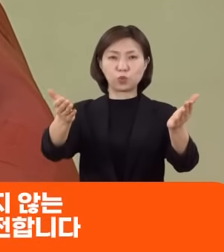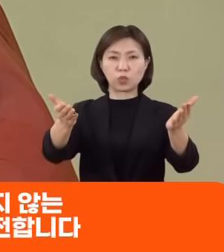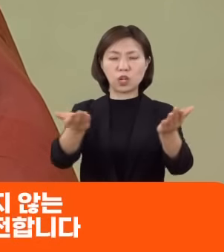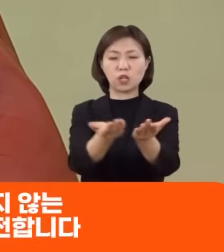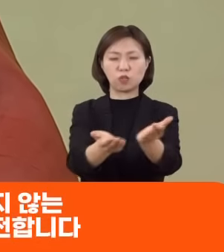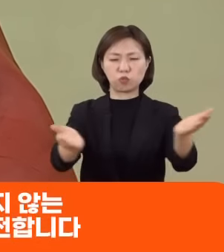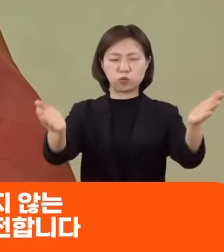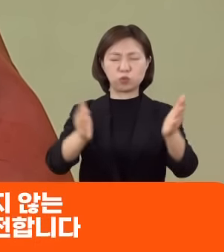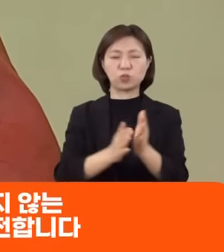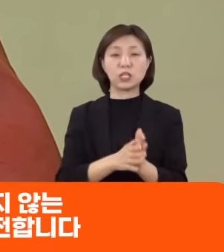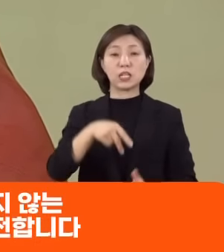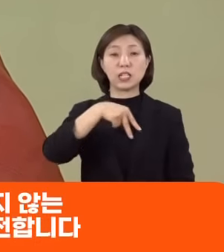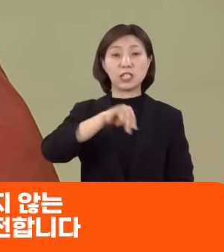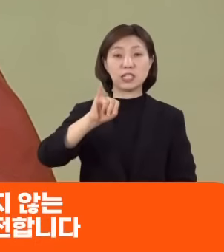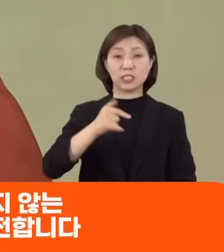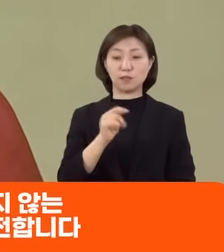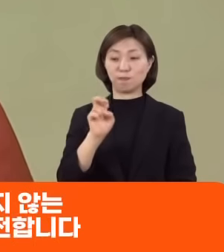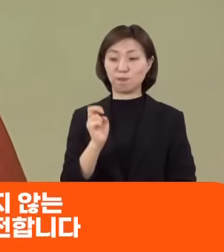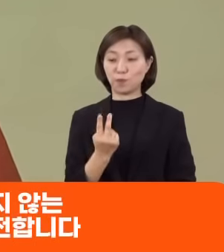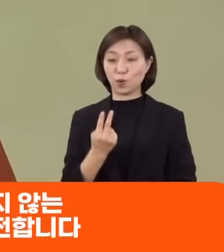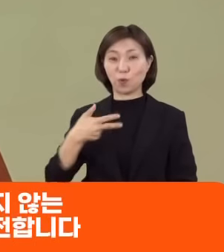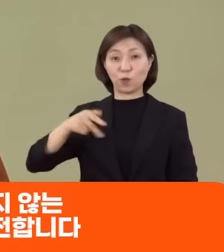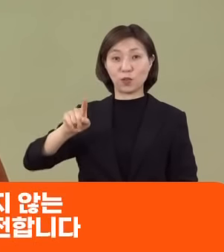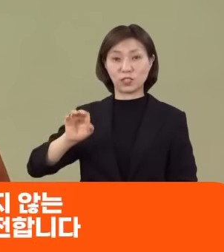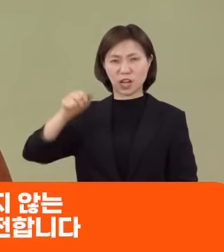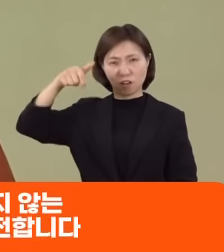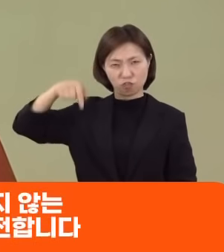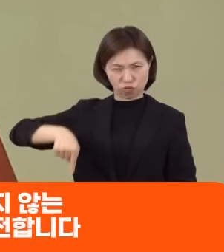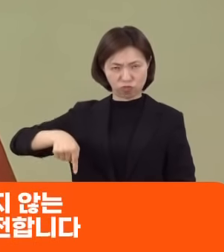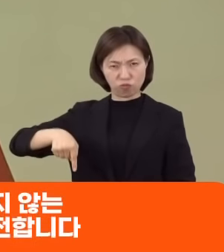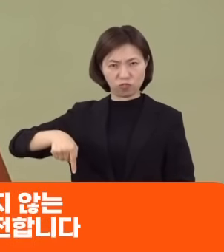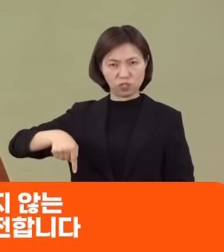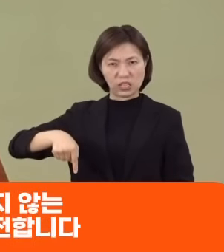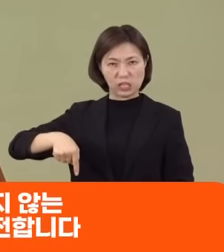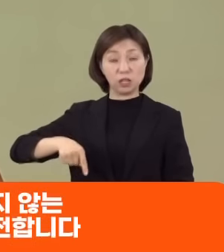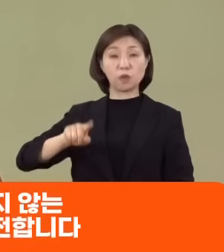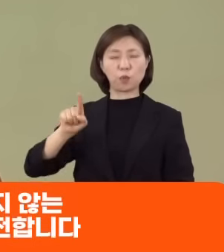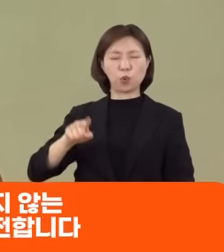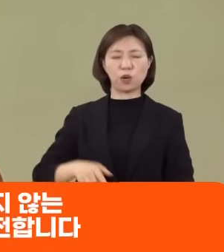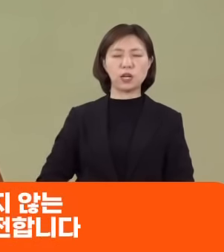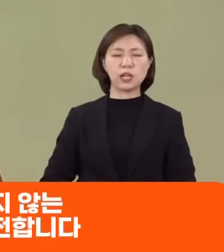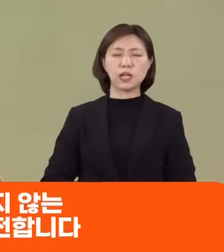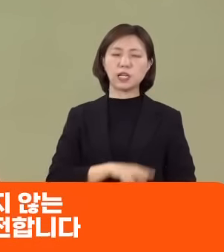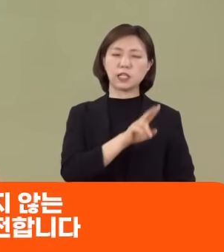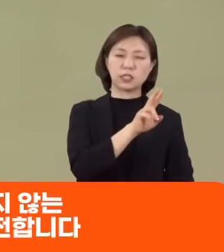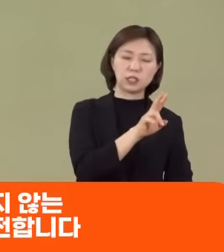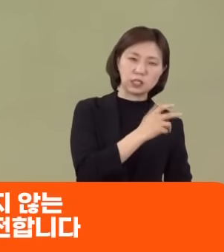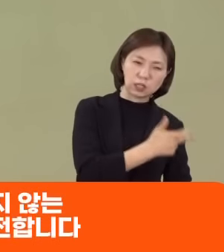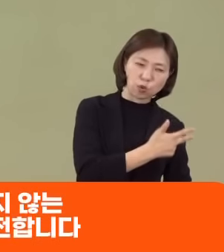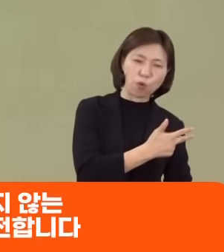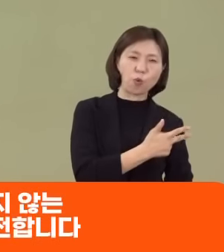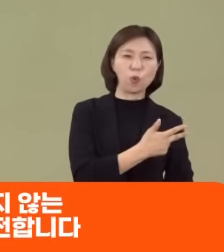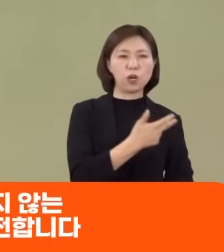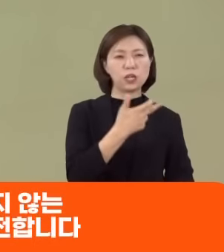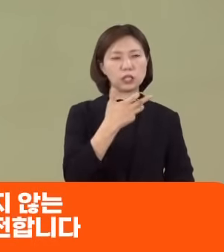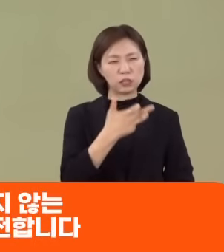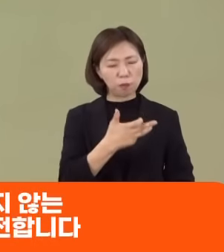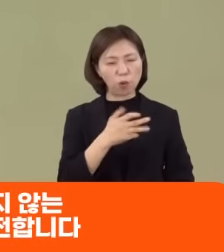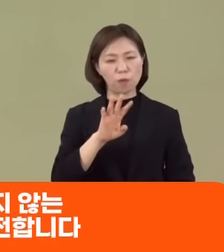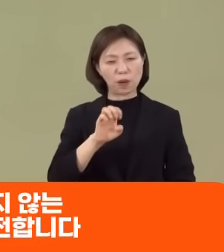정성껏 신묘장구 대단한 일을 일곱 번이나 번이나 49 번이나